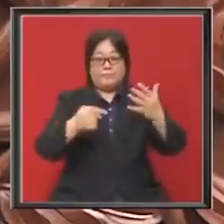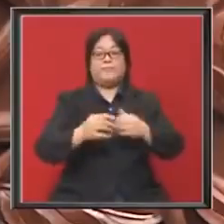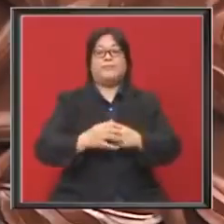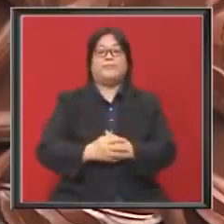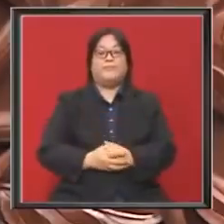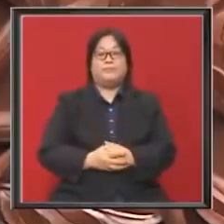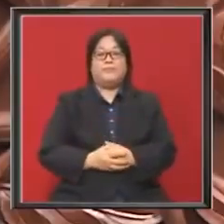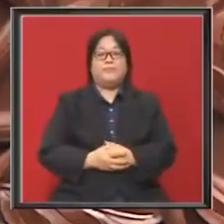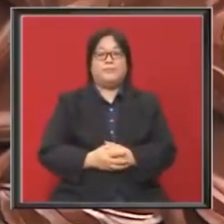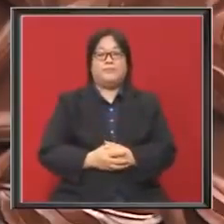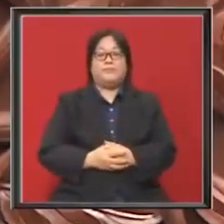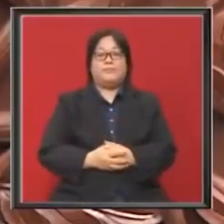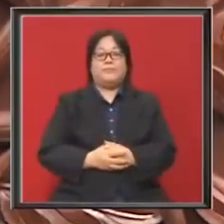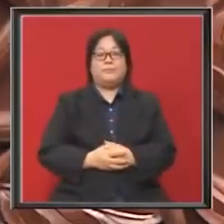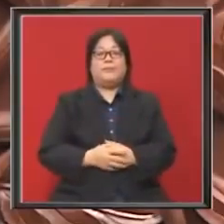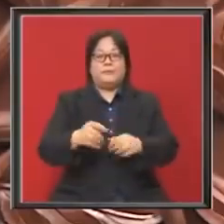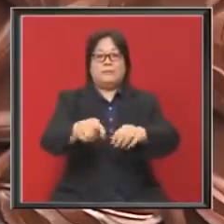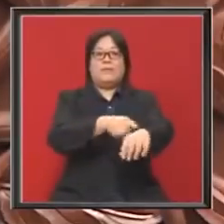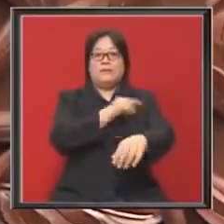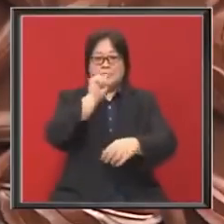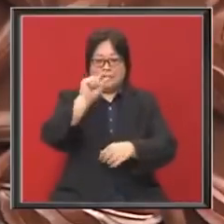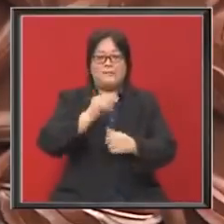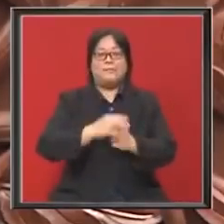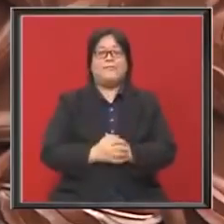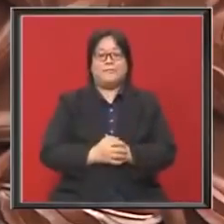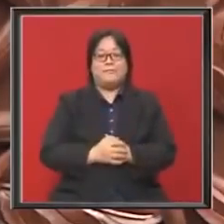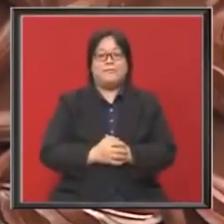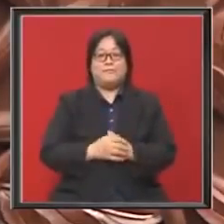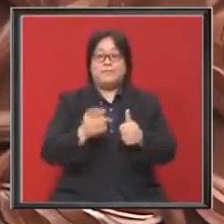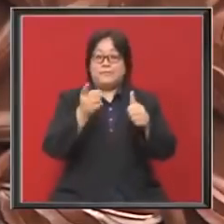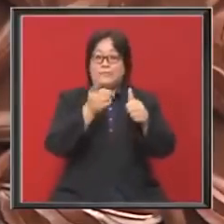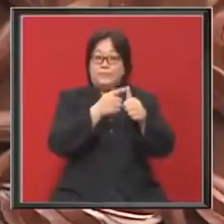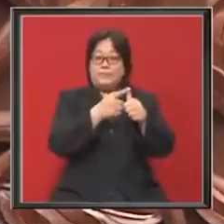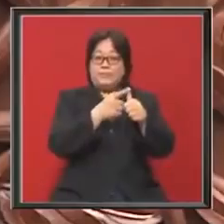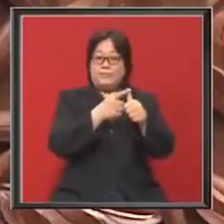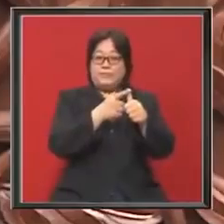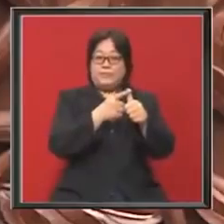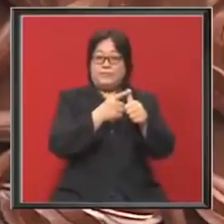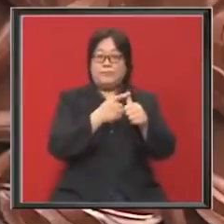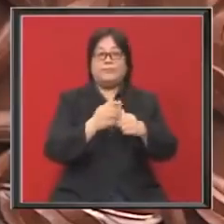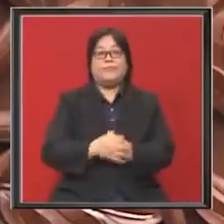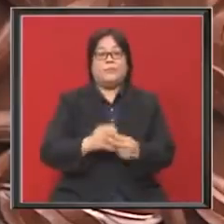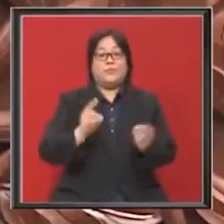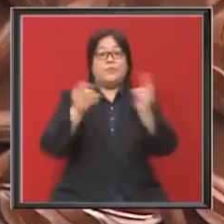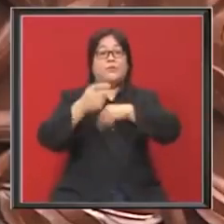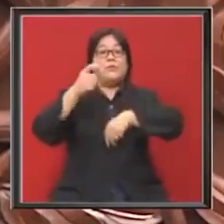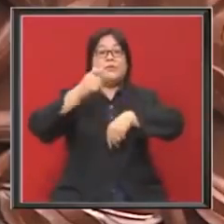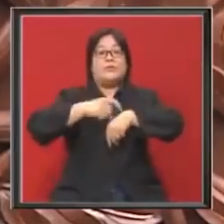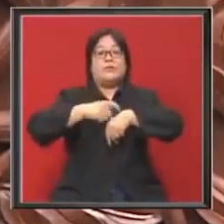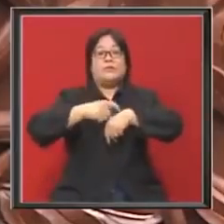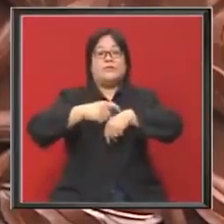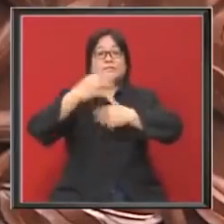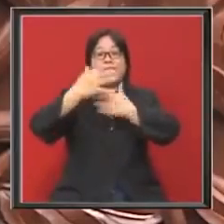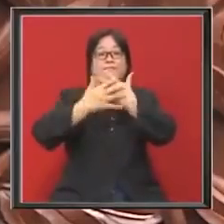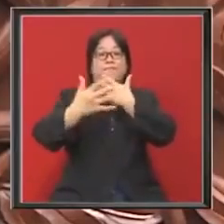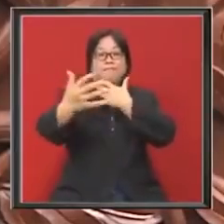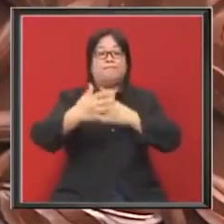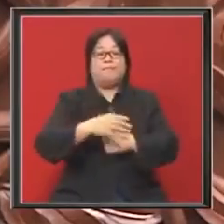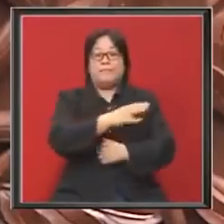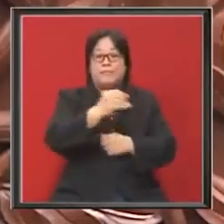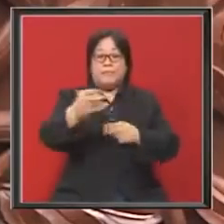berikut panjang sekitar rambut yang pertama perubahan waktu persidangan